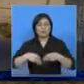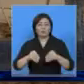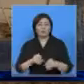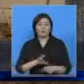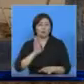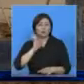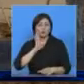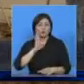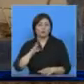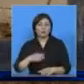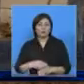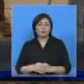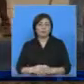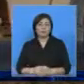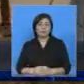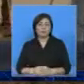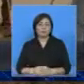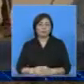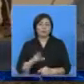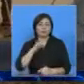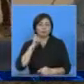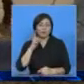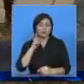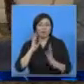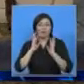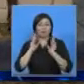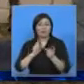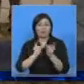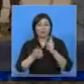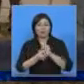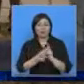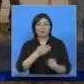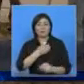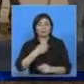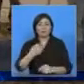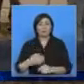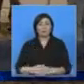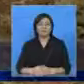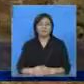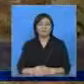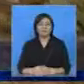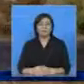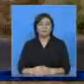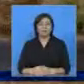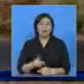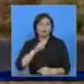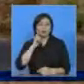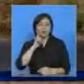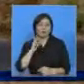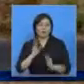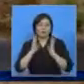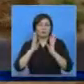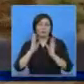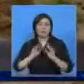осы жерді көгалдандырып, жасыл желек аймағына айналдыру мақсаты. Абаттандырылған